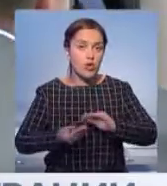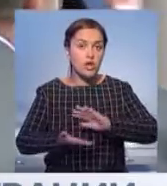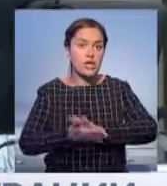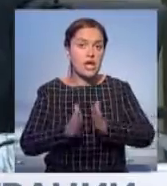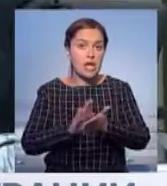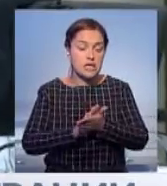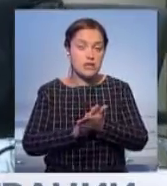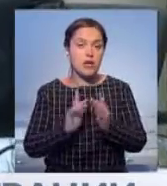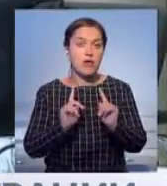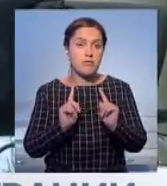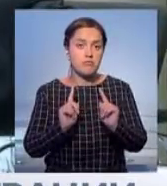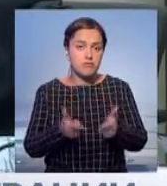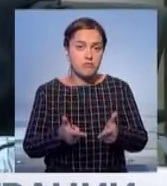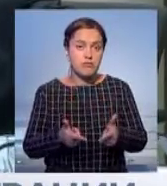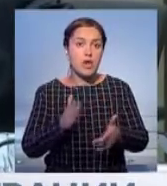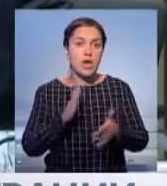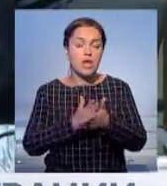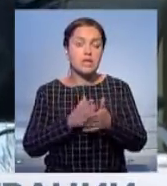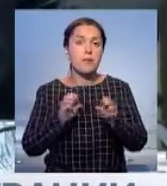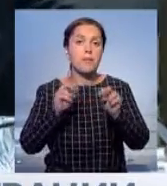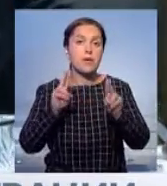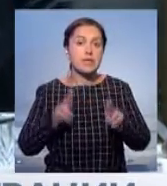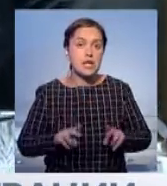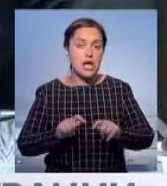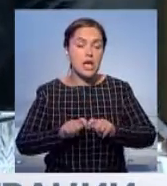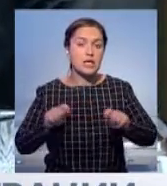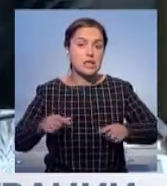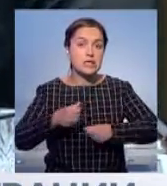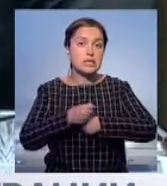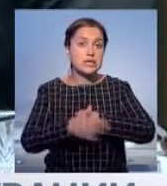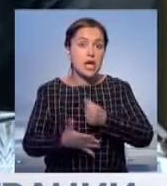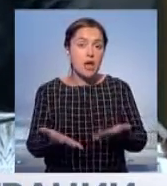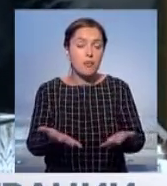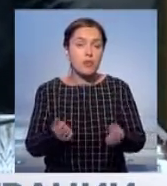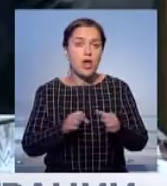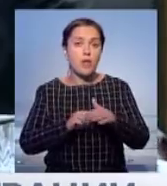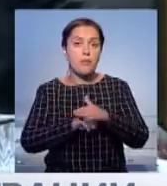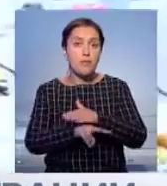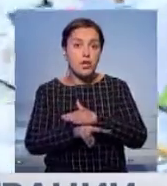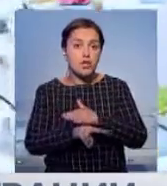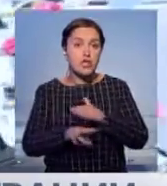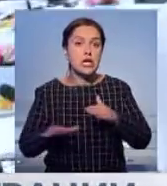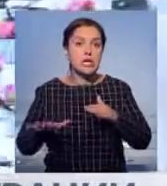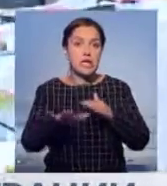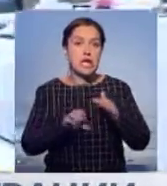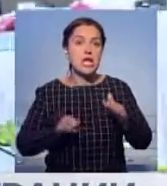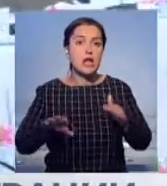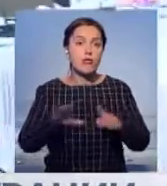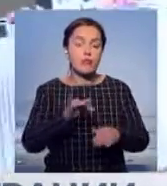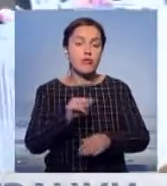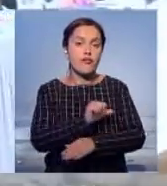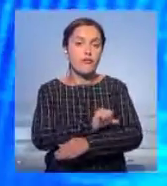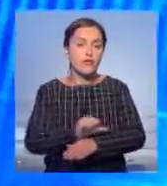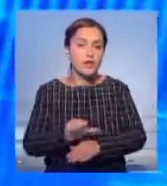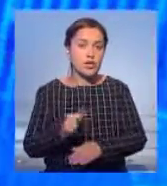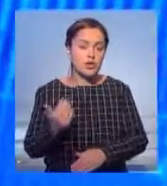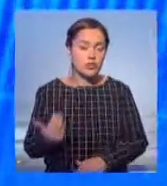на добровольной основе контролируемые центры по приему беженцев на территории Европы и вне ее.